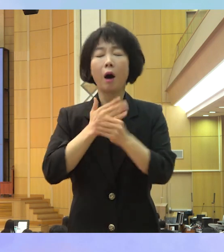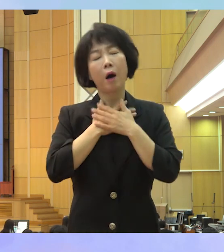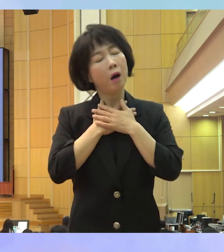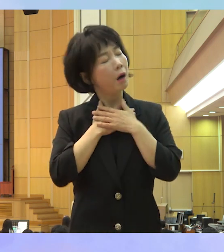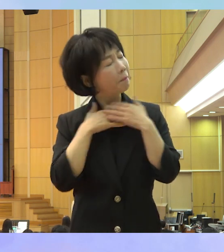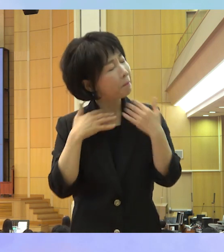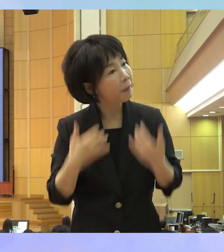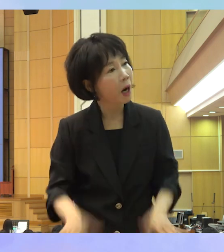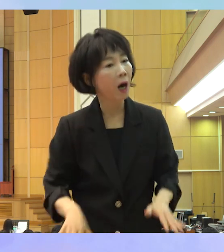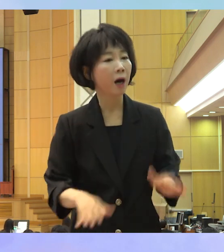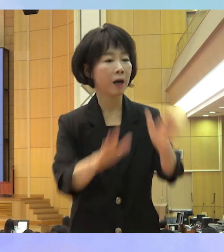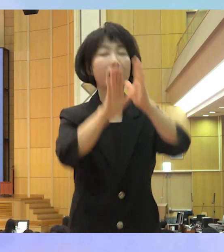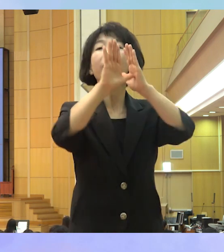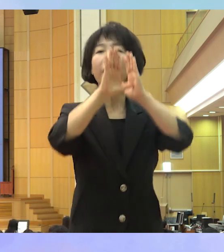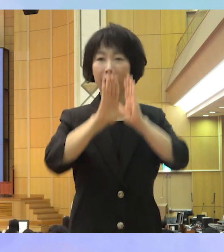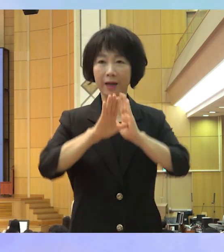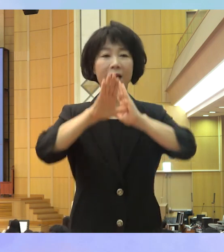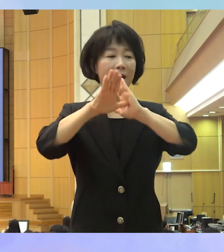헤매다가 지칠